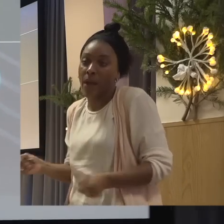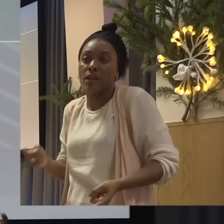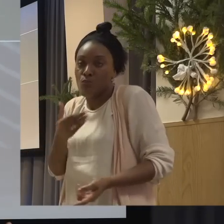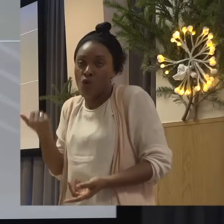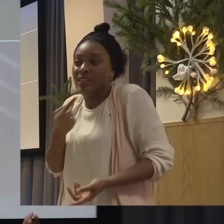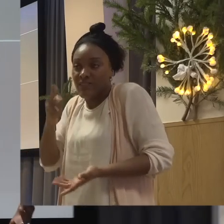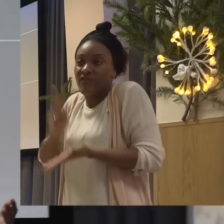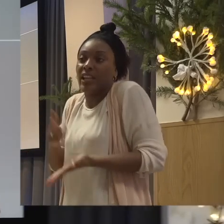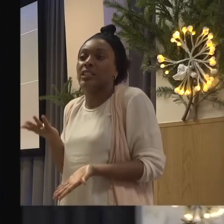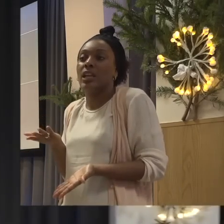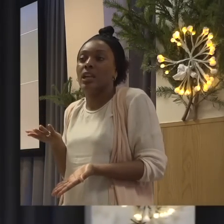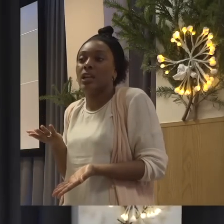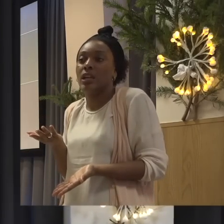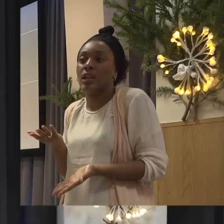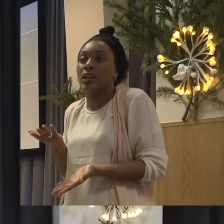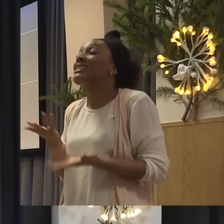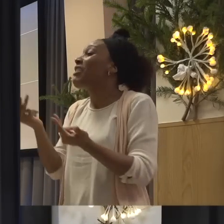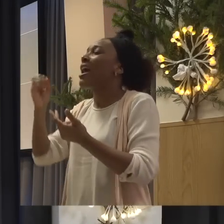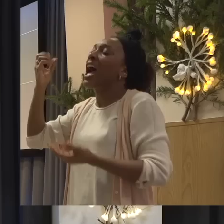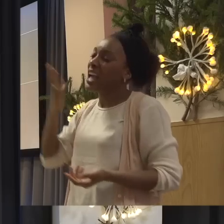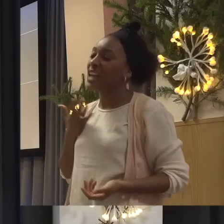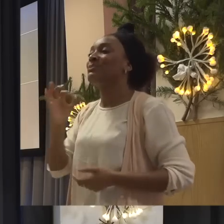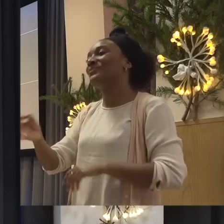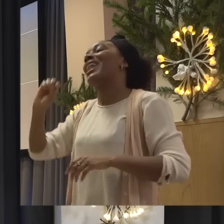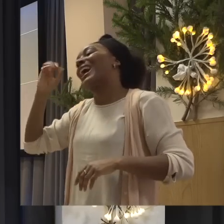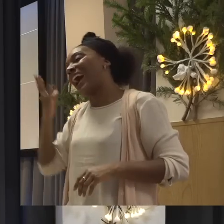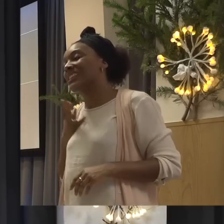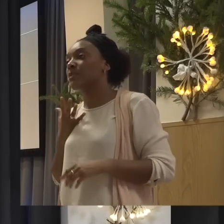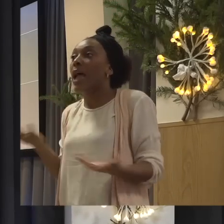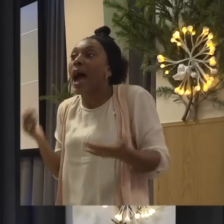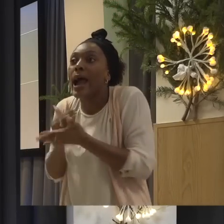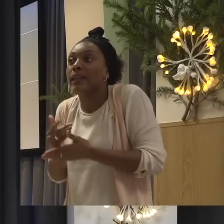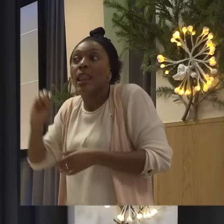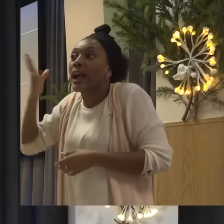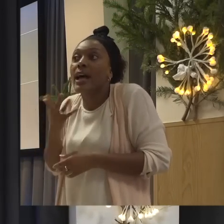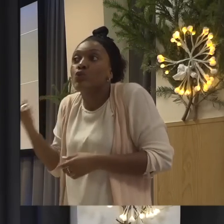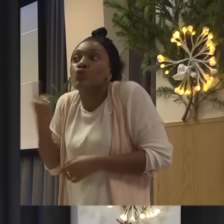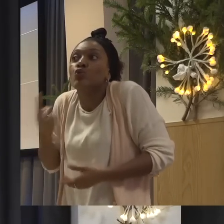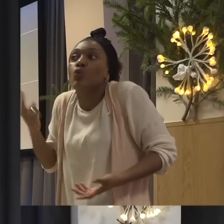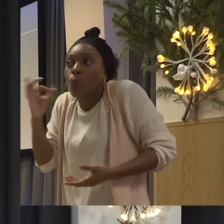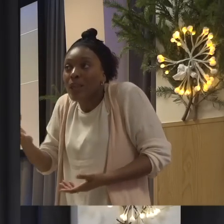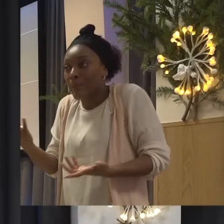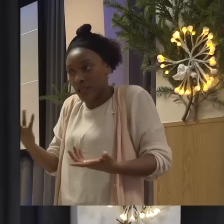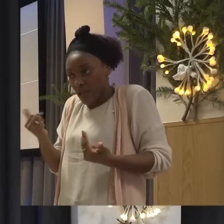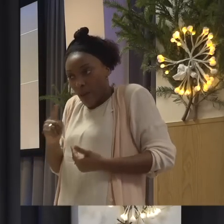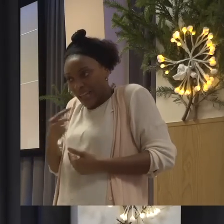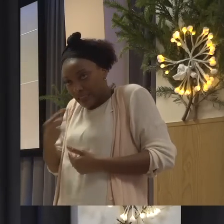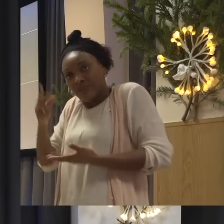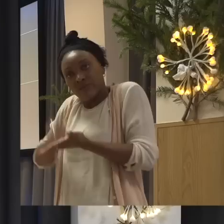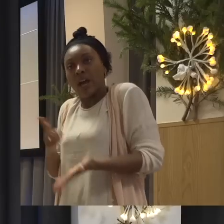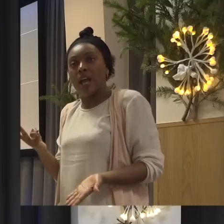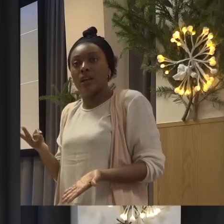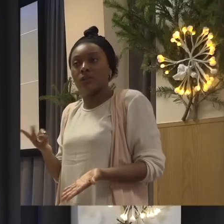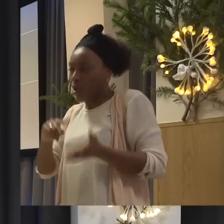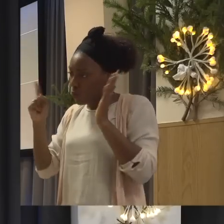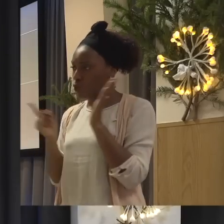réfugier derrière, tout va par la grâce. Oui, la grâce, mais tout est grâce, justement. Mais quand ça ne va pas, on a